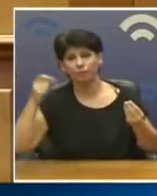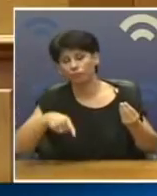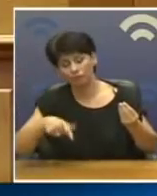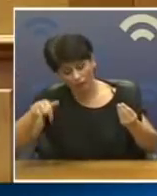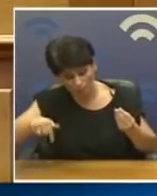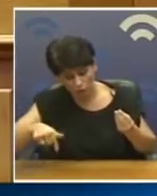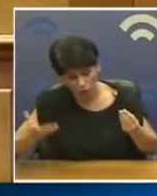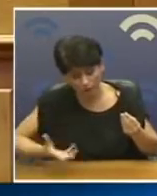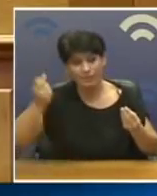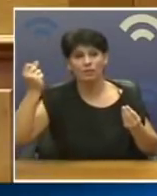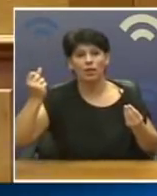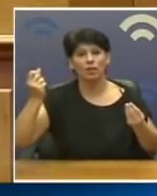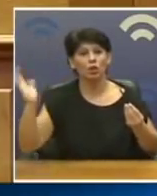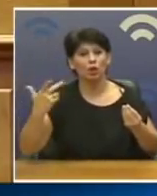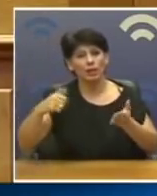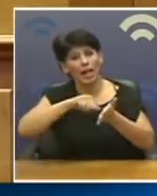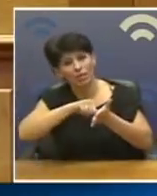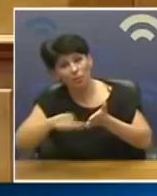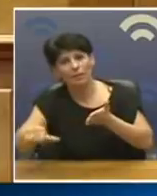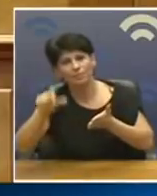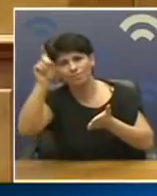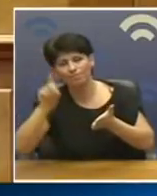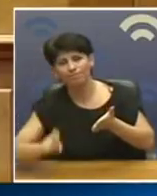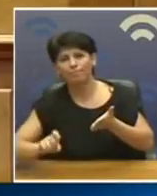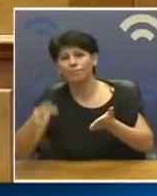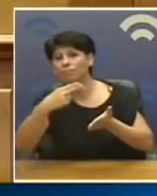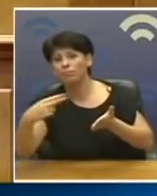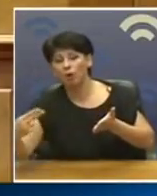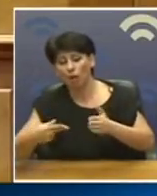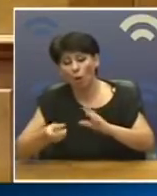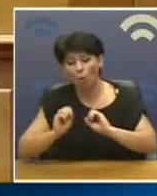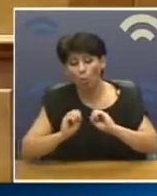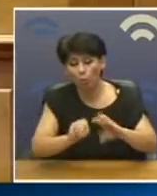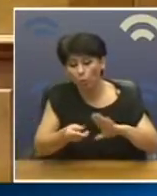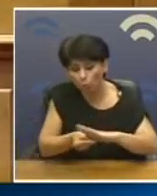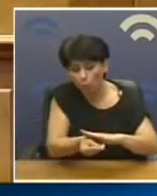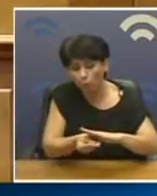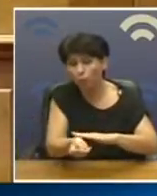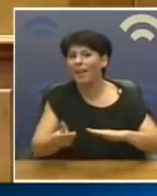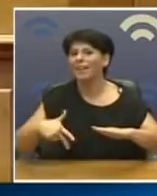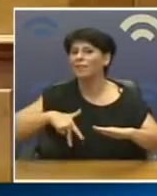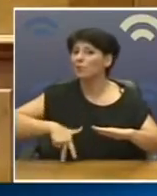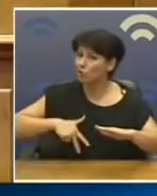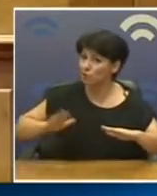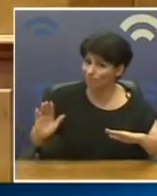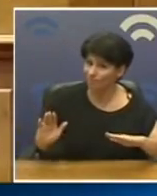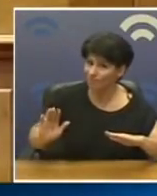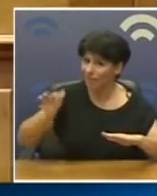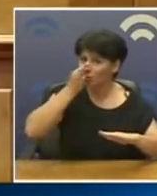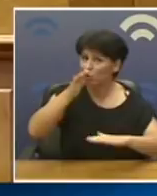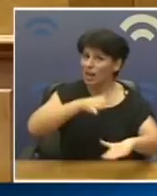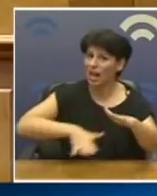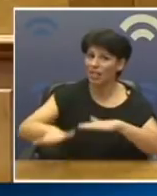τώρα ότι θα παραγραφεί τυχόν υπόθεση δωροδοκίας υπουργού σας για το σκάνδαλο